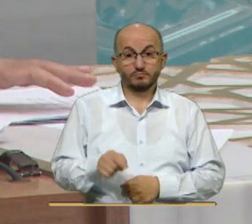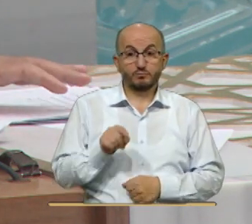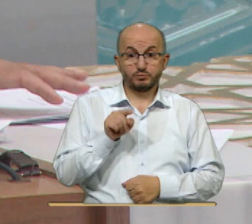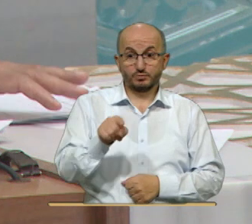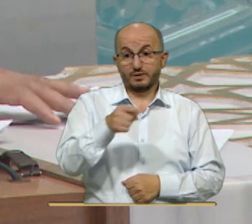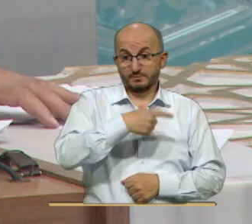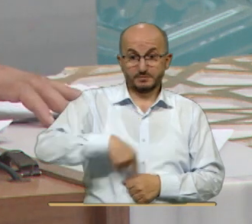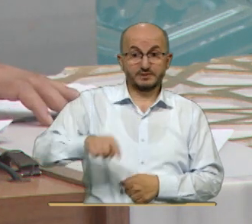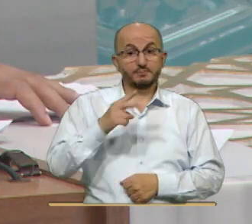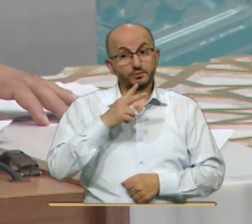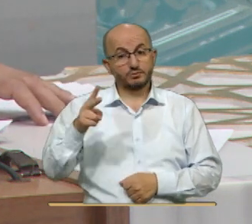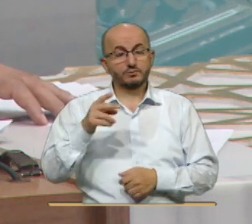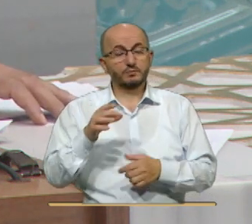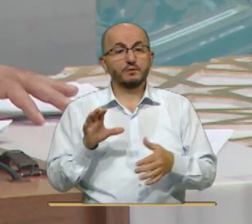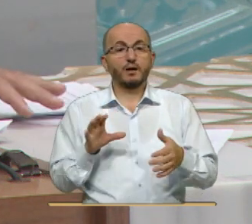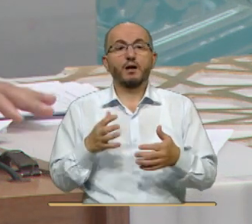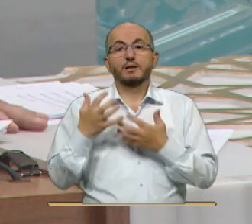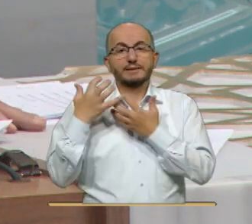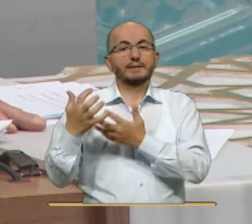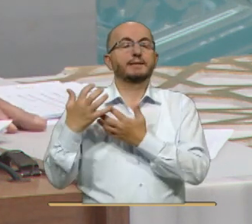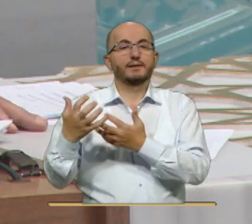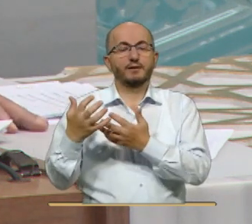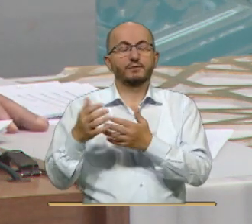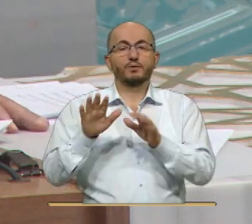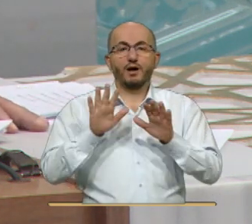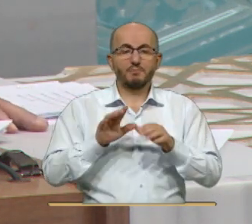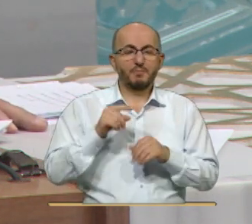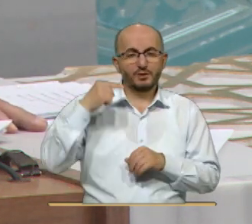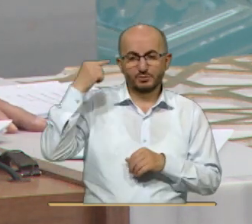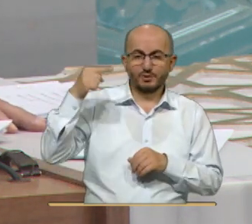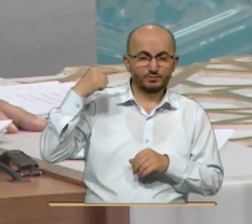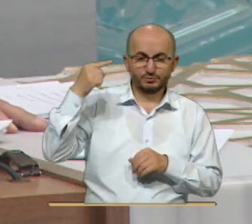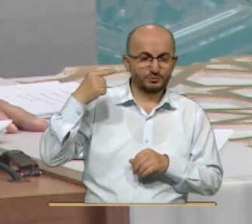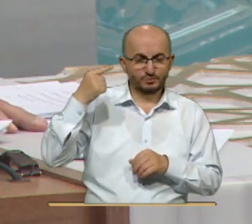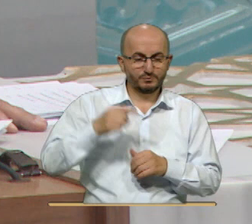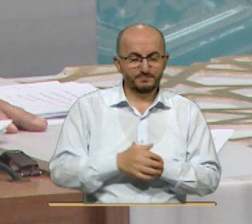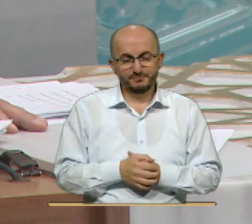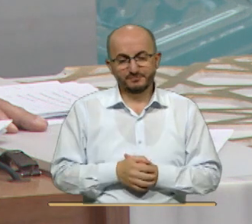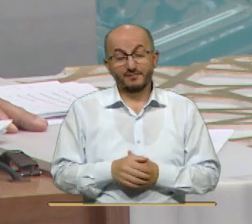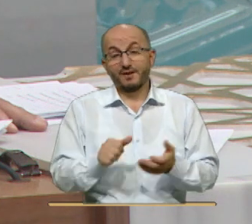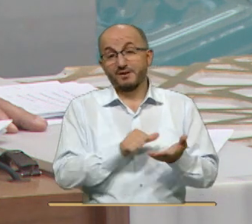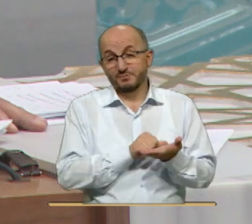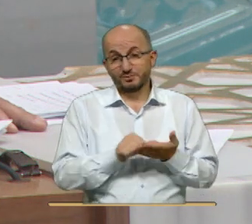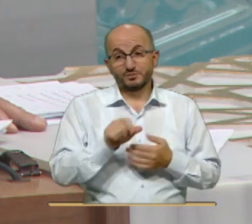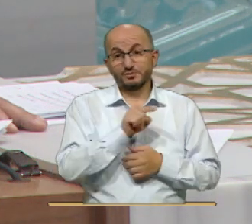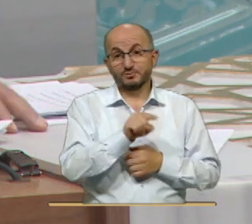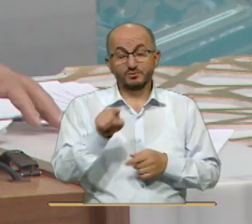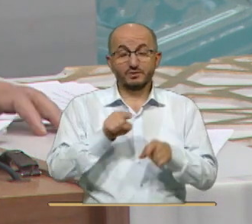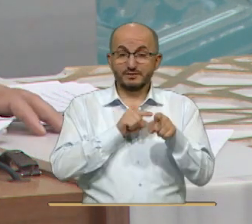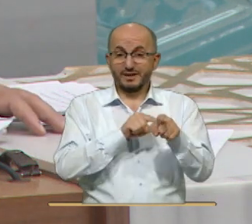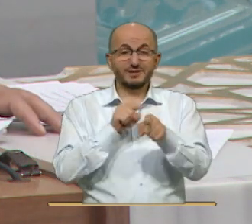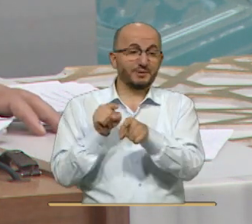yönüyle ilgilendiriyor. Ama ben şöyle düşünüyorum. Bütün bunları takip